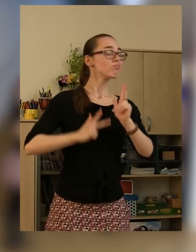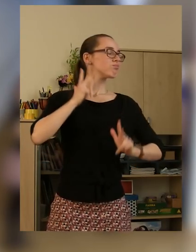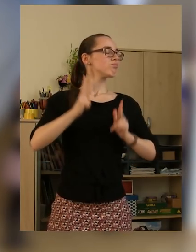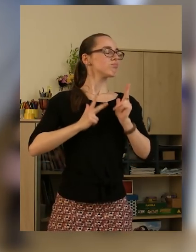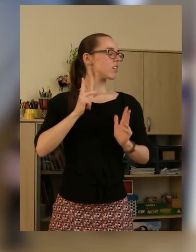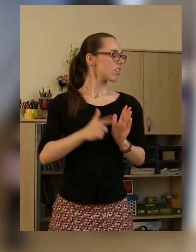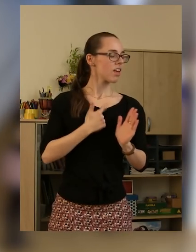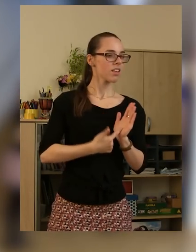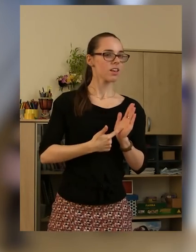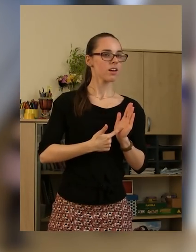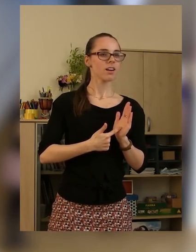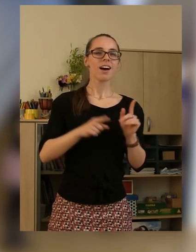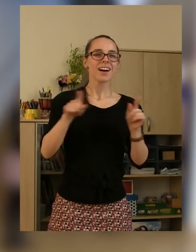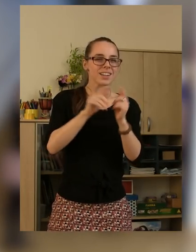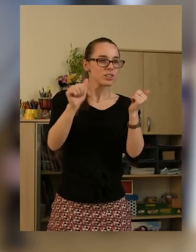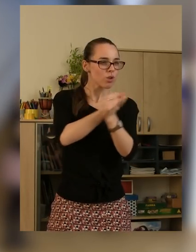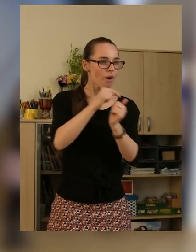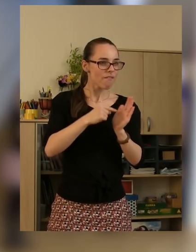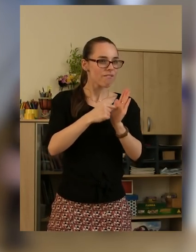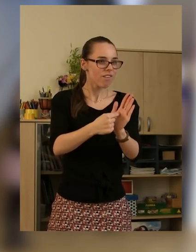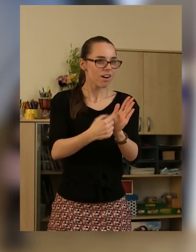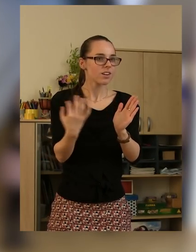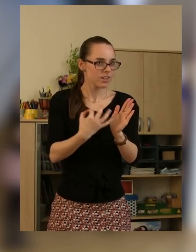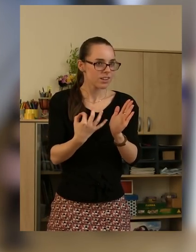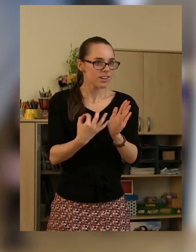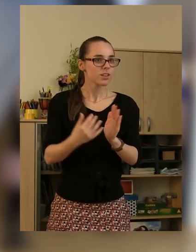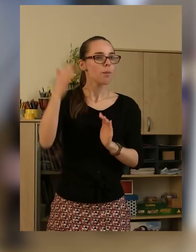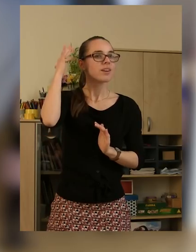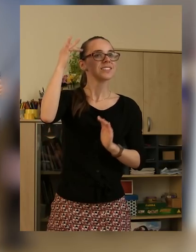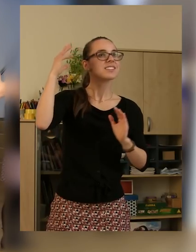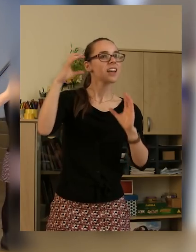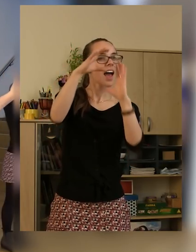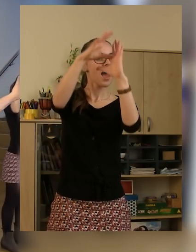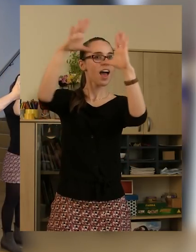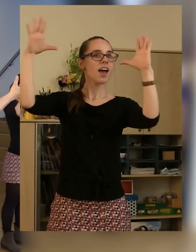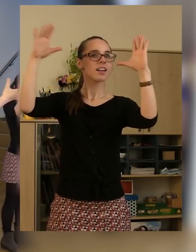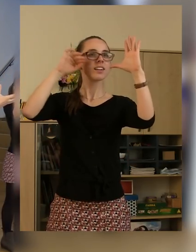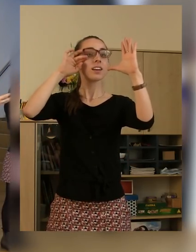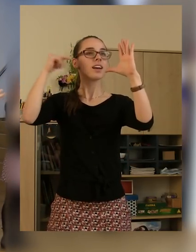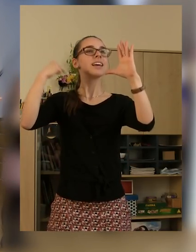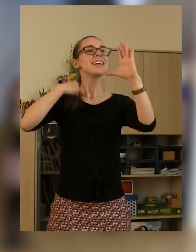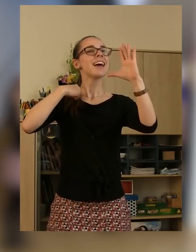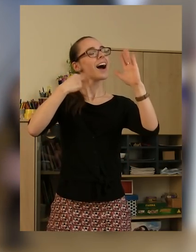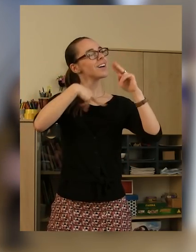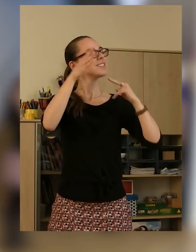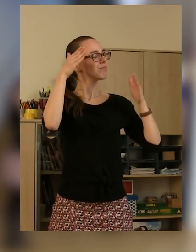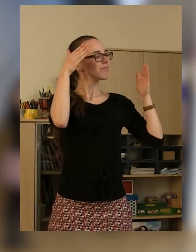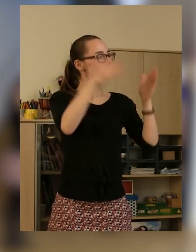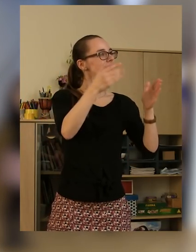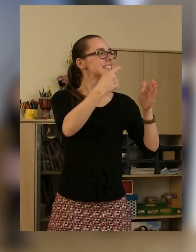sen, a je to nesmírně užitečný, že sen vlastně kompenzuje jednostrannost mýho vědomího